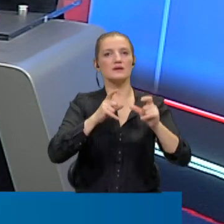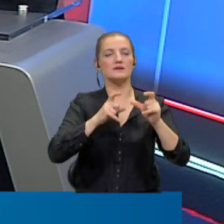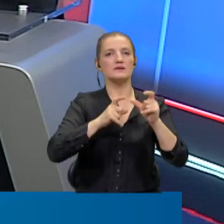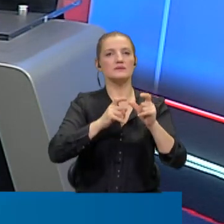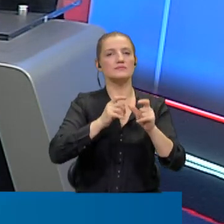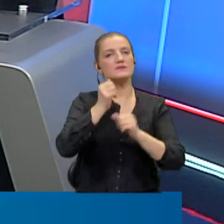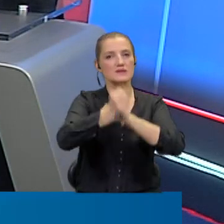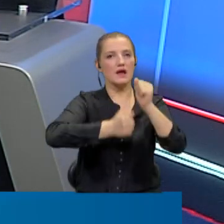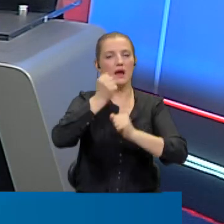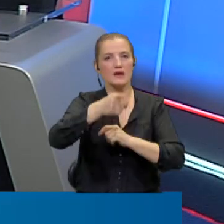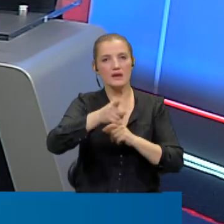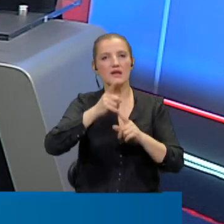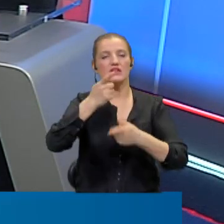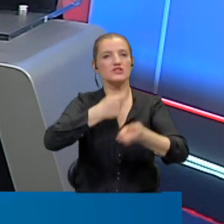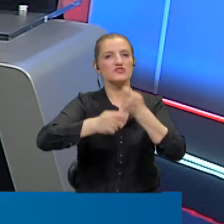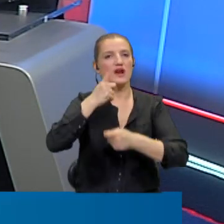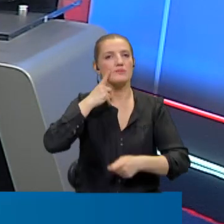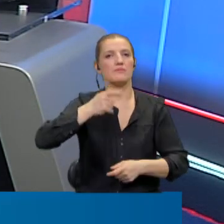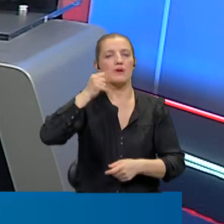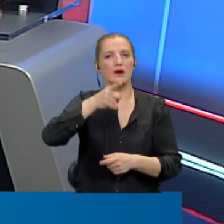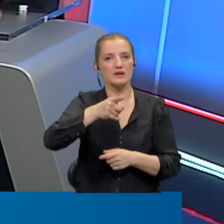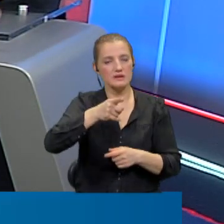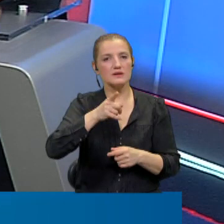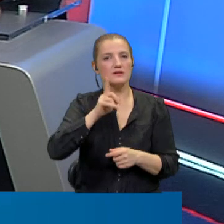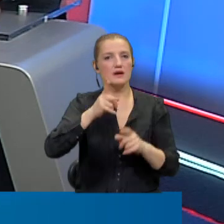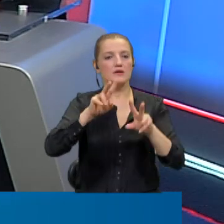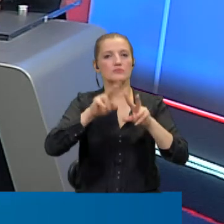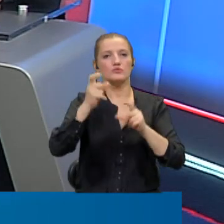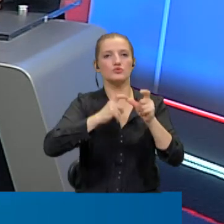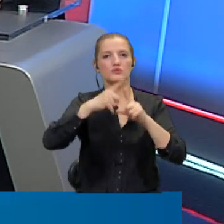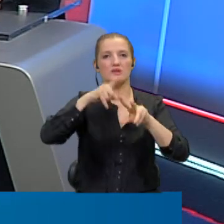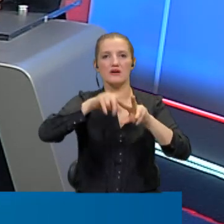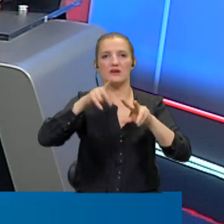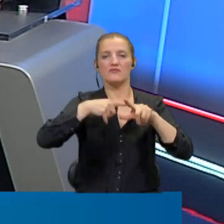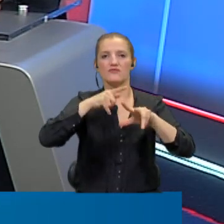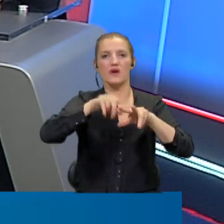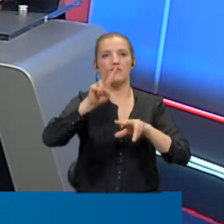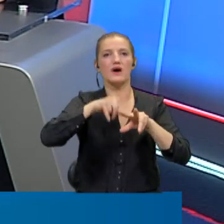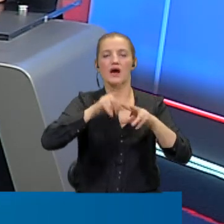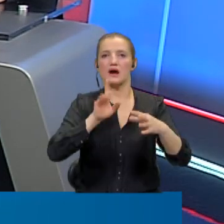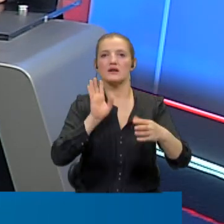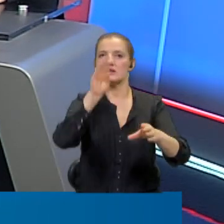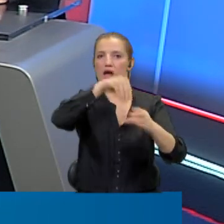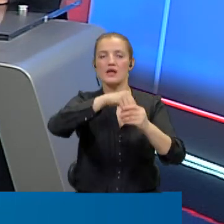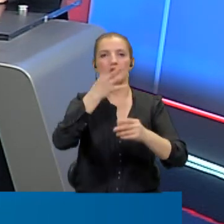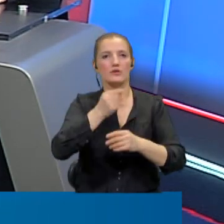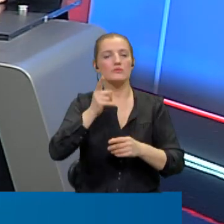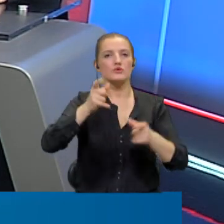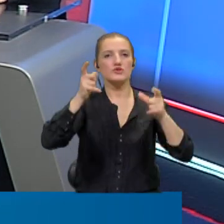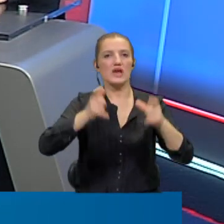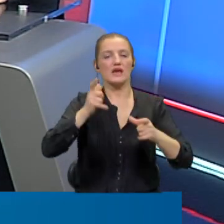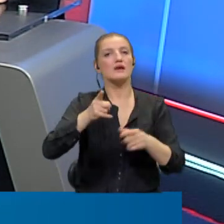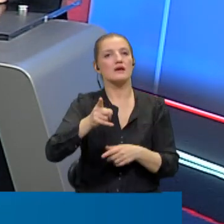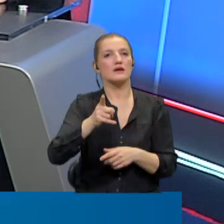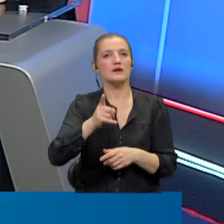ve Ticaret Bakanı Mustafa hakkında Sanayi ve Teknoloji Bakanlığı olan hakkında dahil oluşuyor ve ne yazık ki bu şehir şu anda